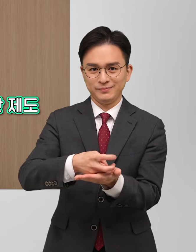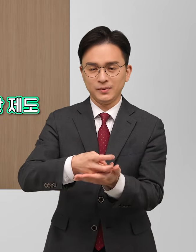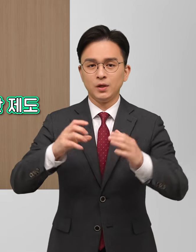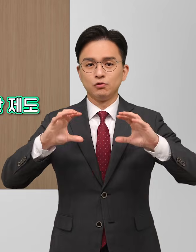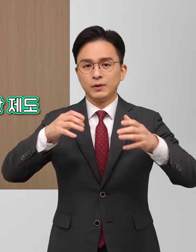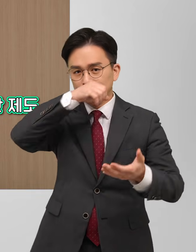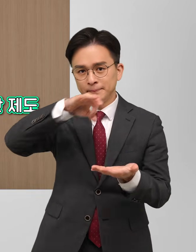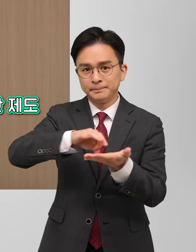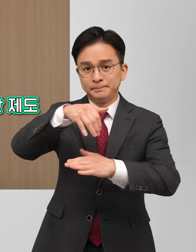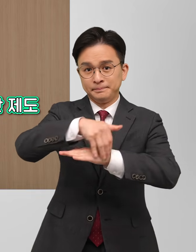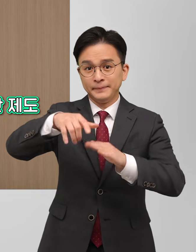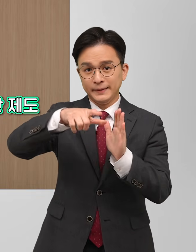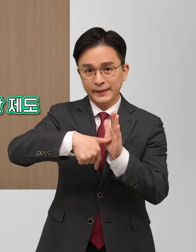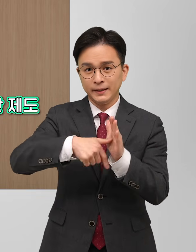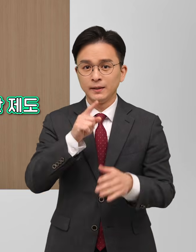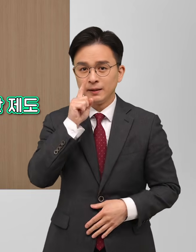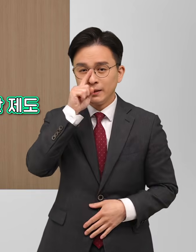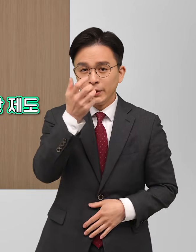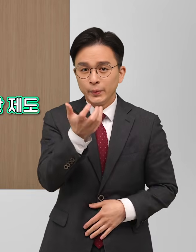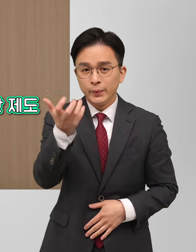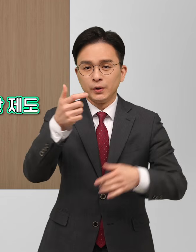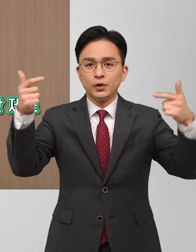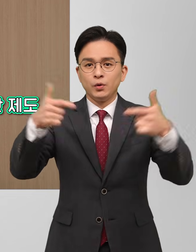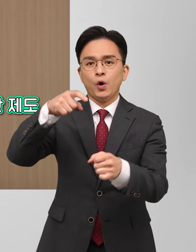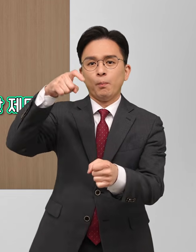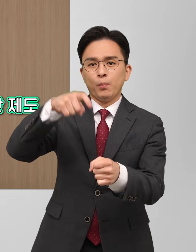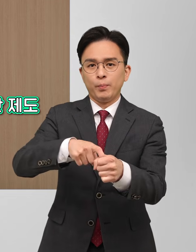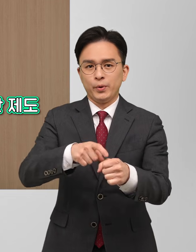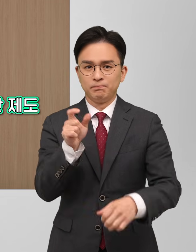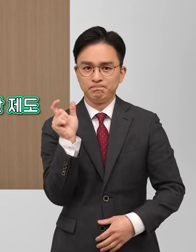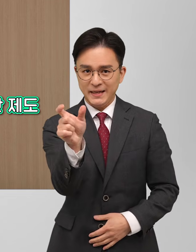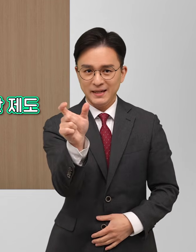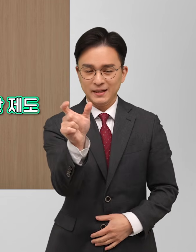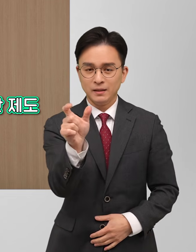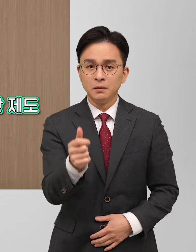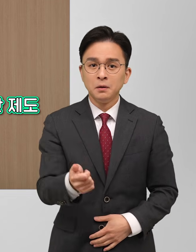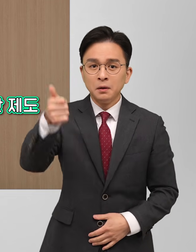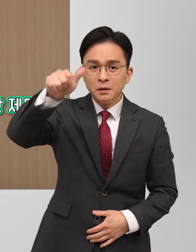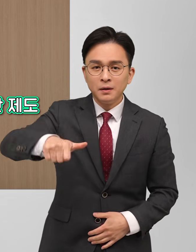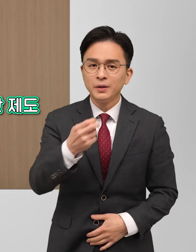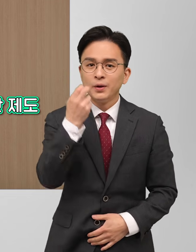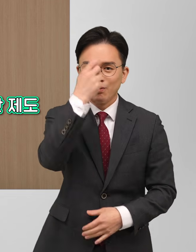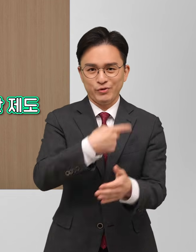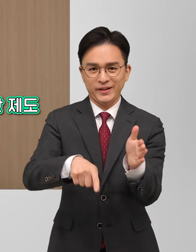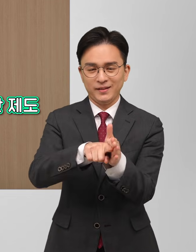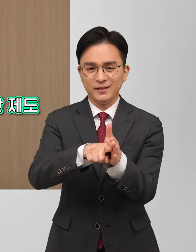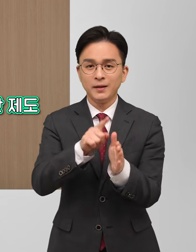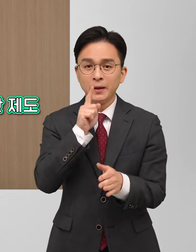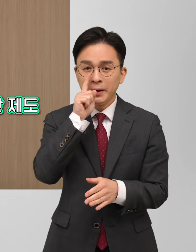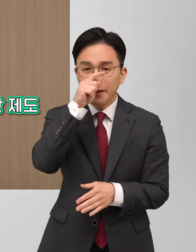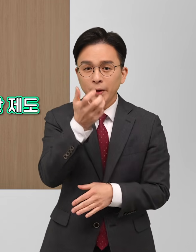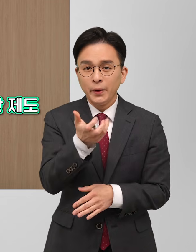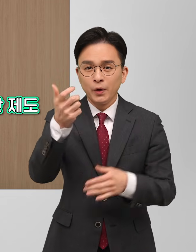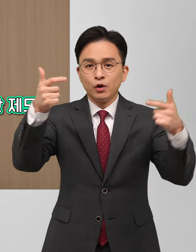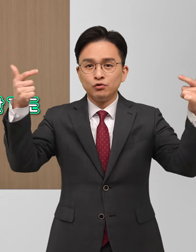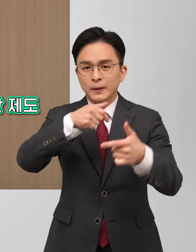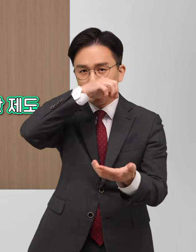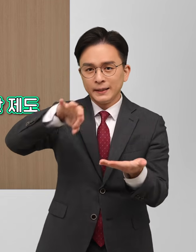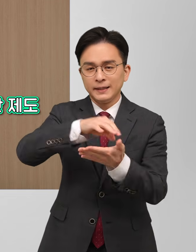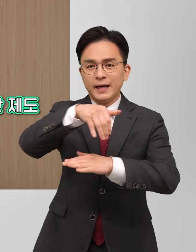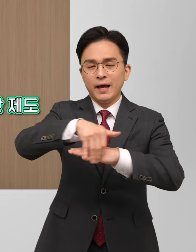수립 시 온실가스 감축 목표를 설정, 점검하는 온실가스 감축 인지 예산 제도,